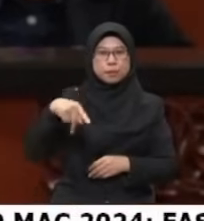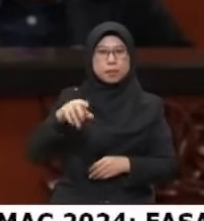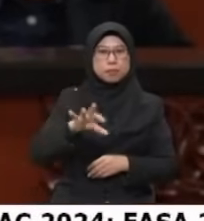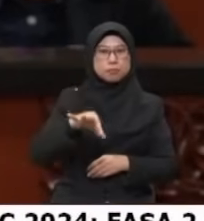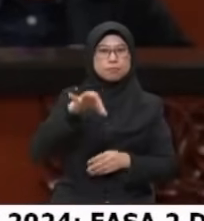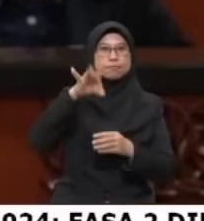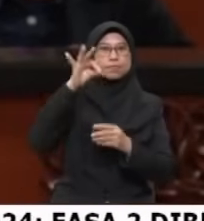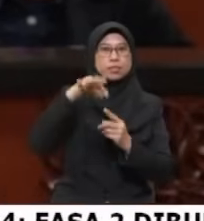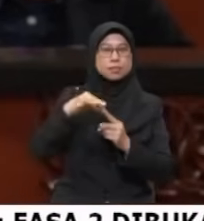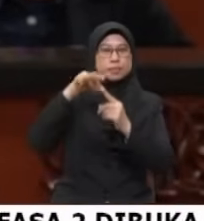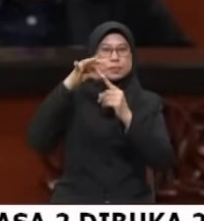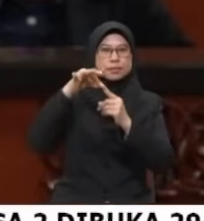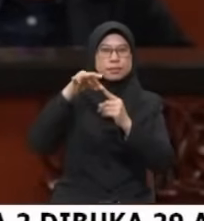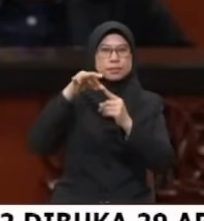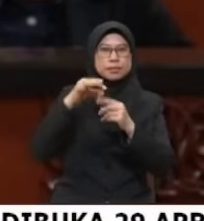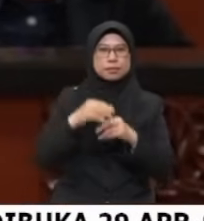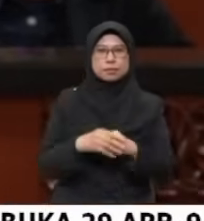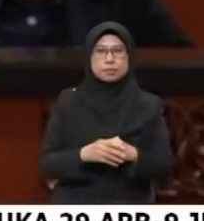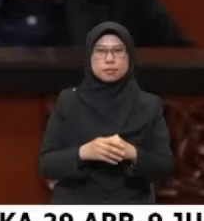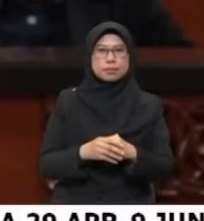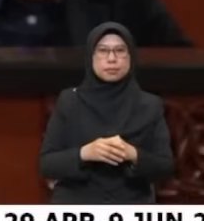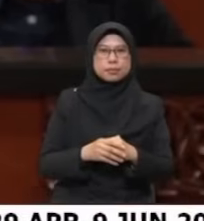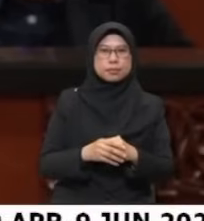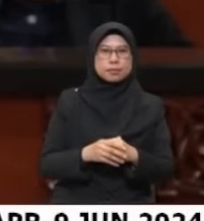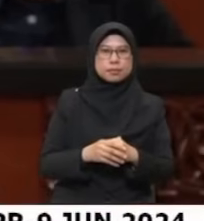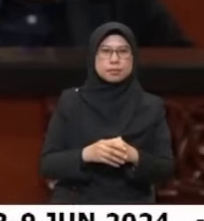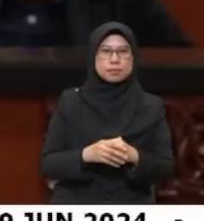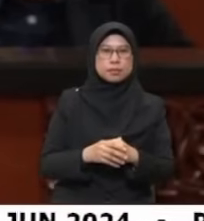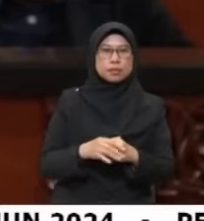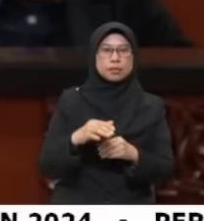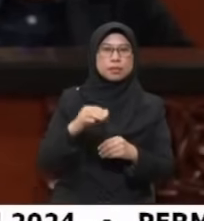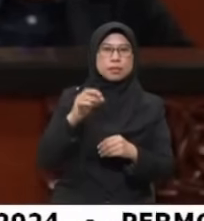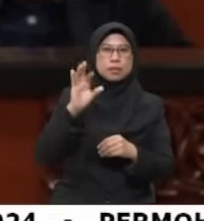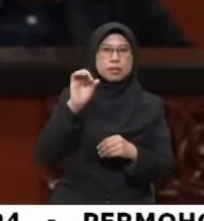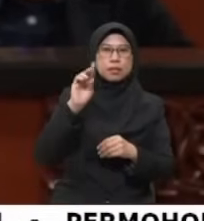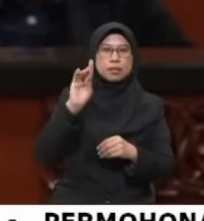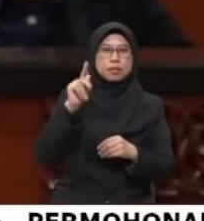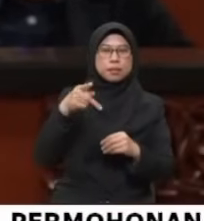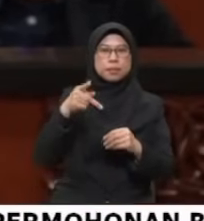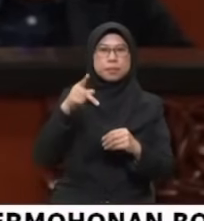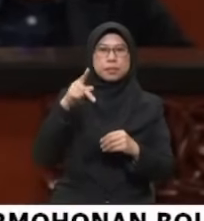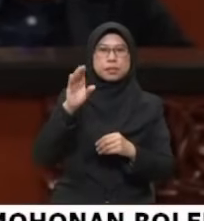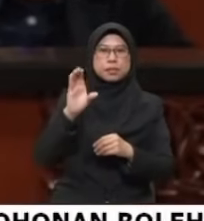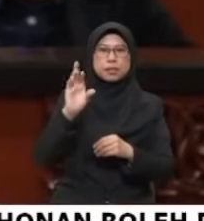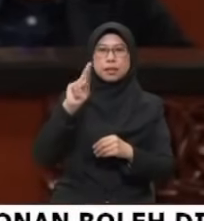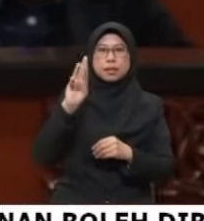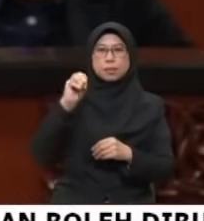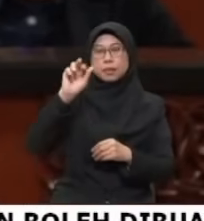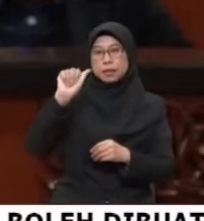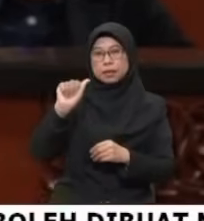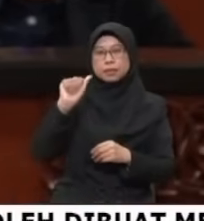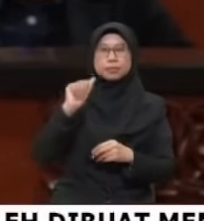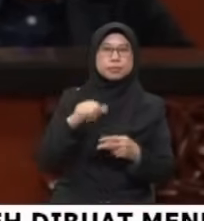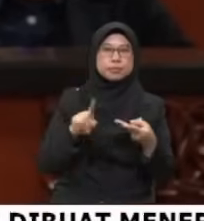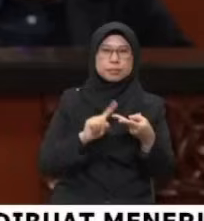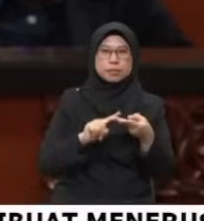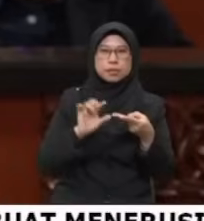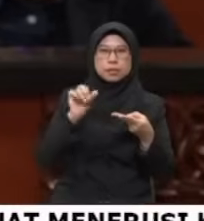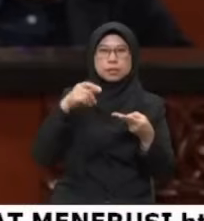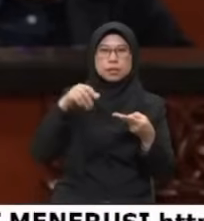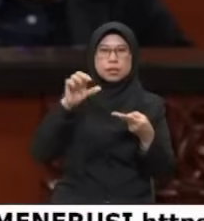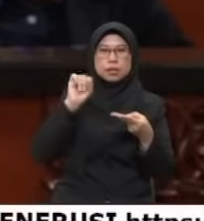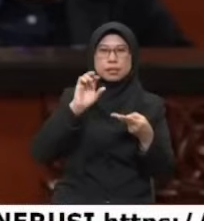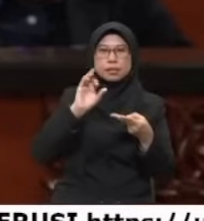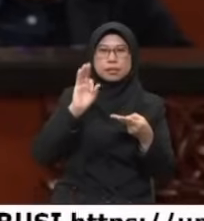telah digunakan adalah seperti kum rubber modified aspal crma Super Fiber mix